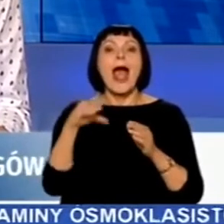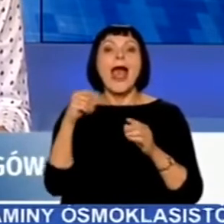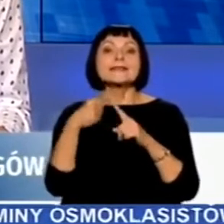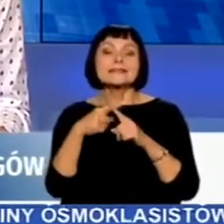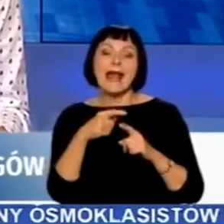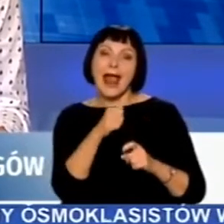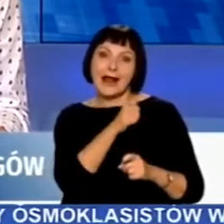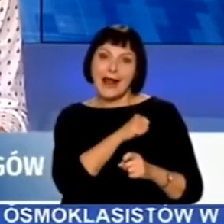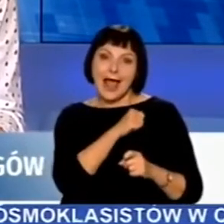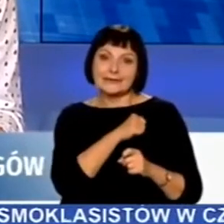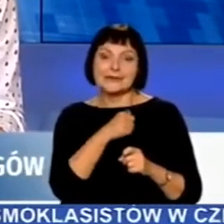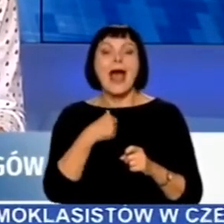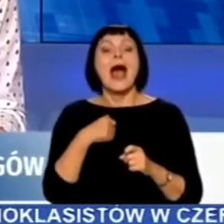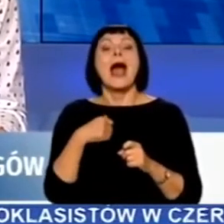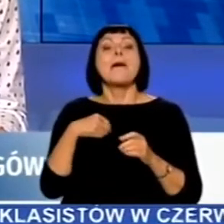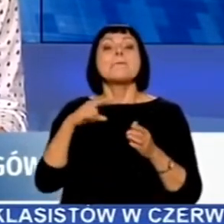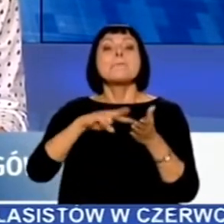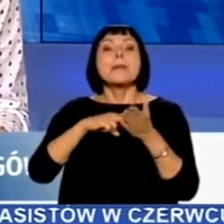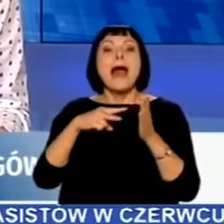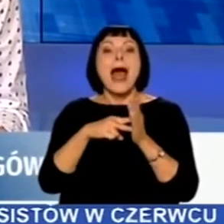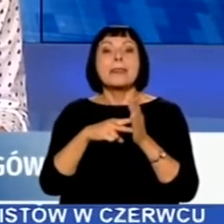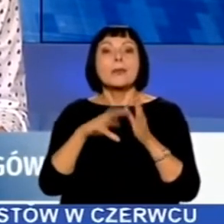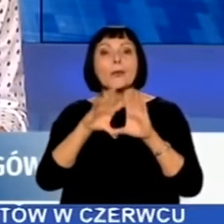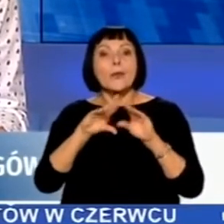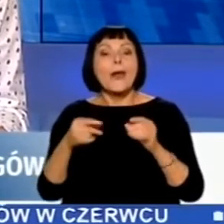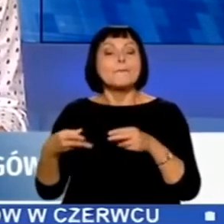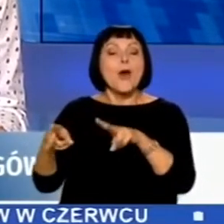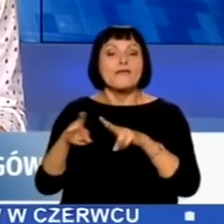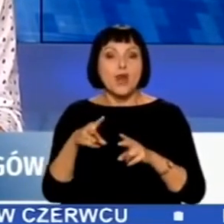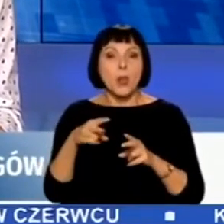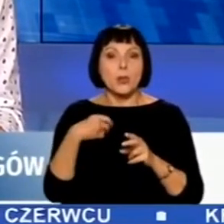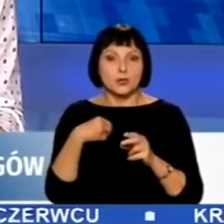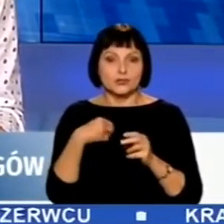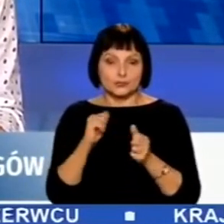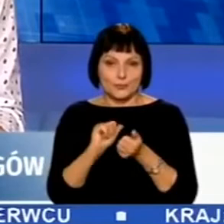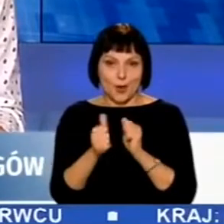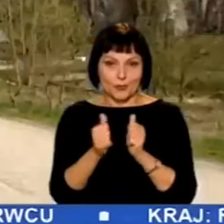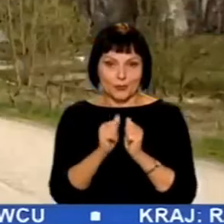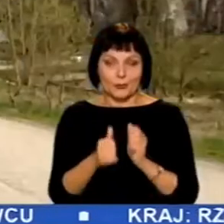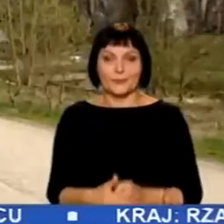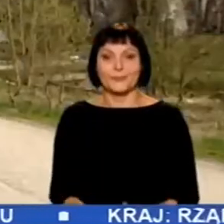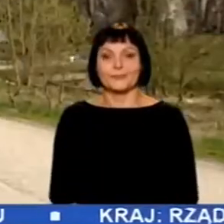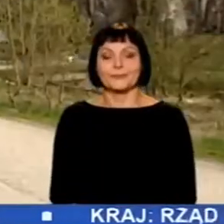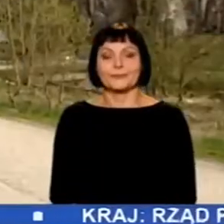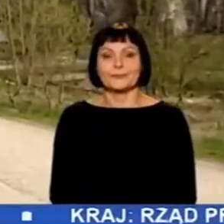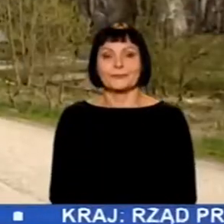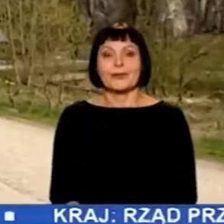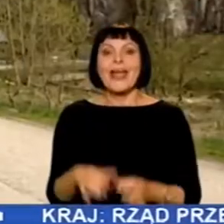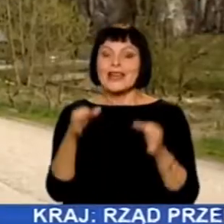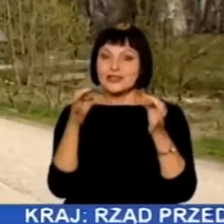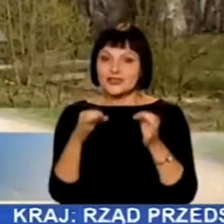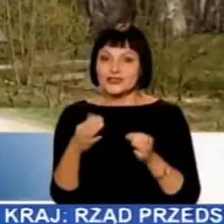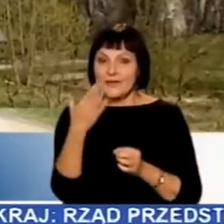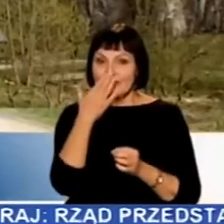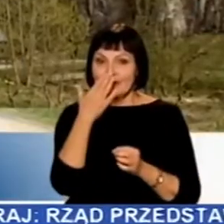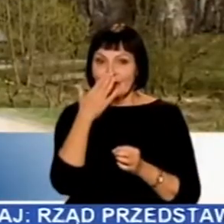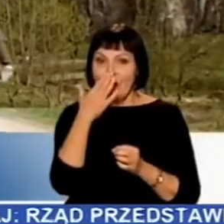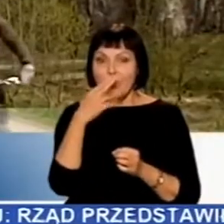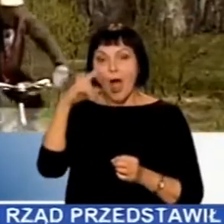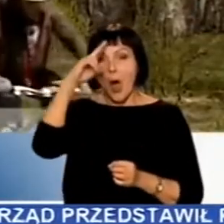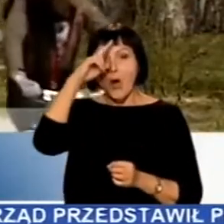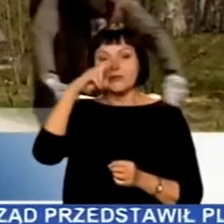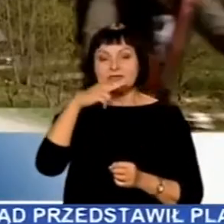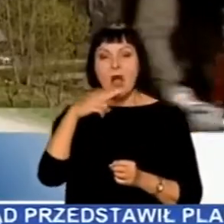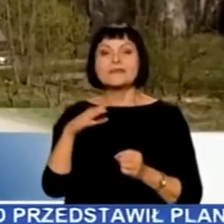Plan odmrażania sportu jest podzielony na 5 etapów. O szczegółach Łukasz Krasny. Tak dziś wyglądał Ojcowski